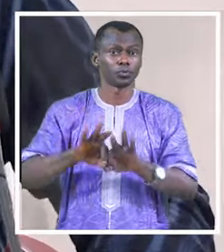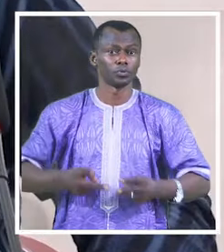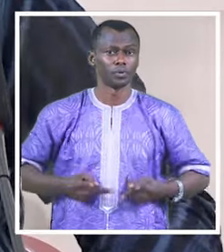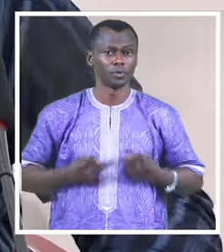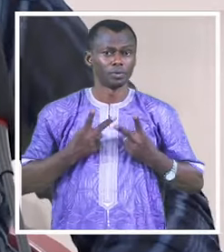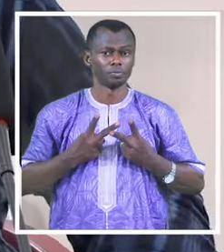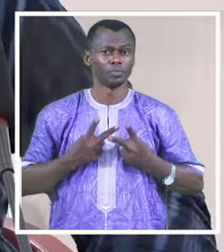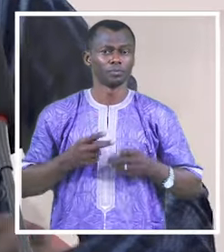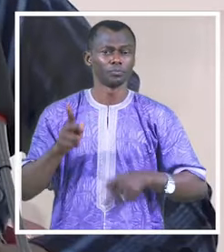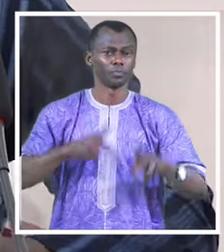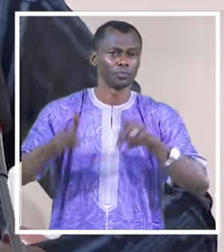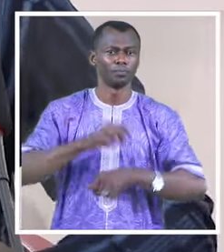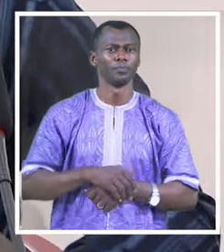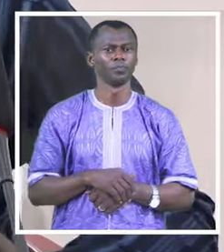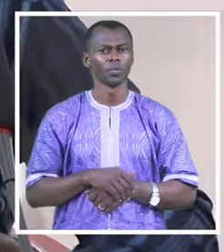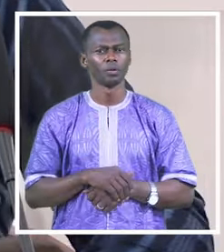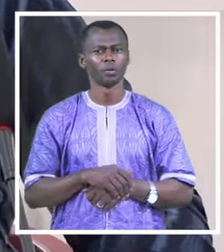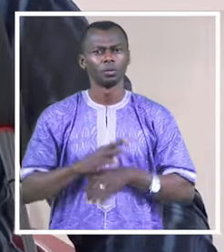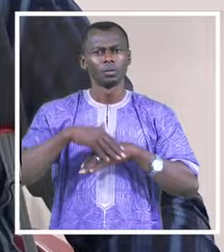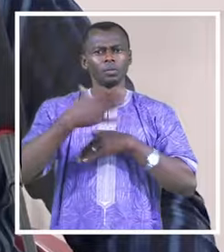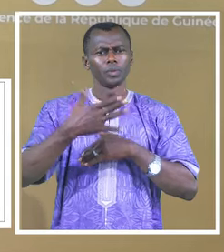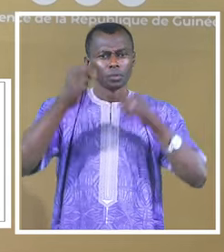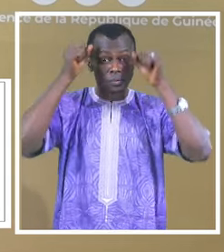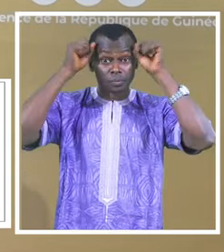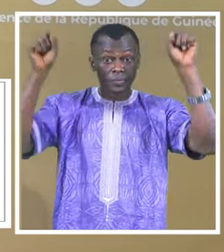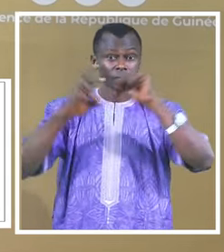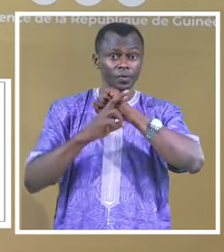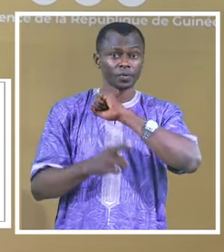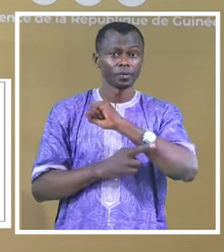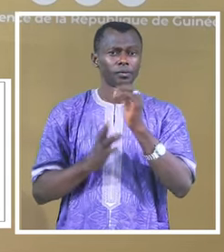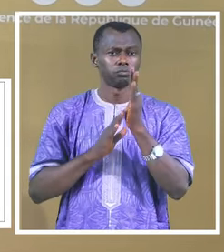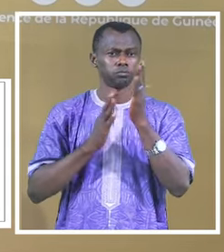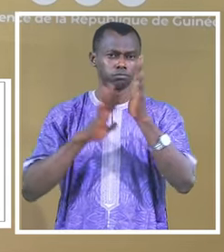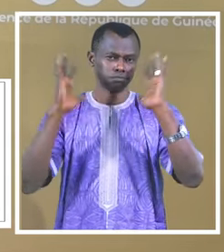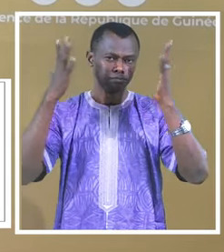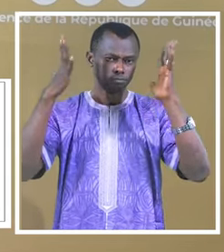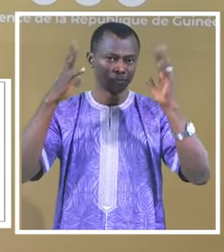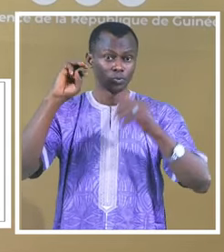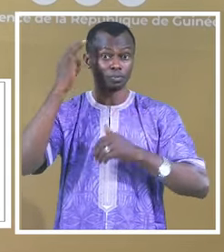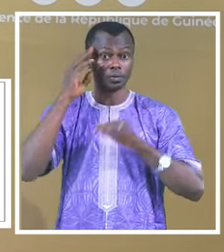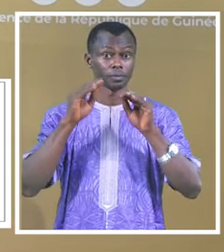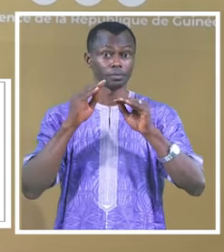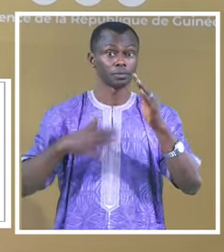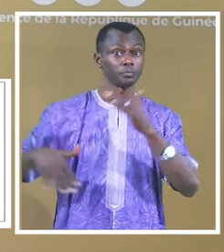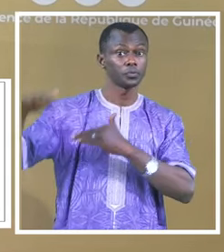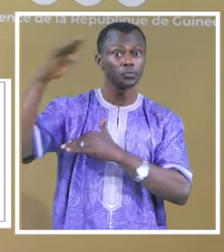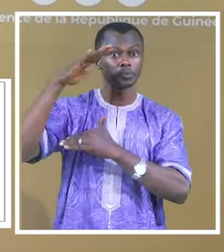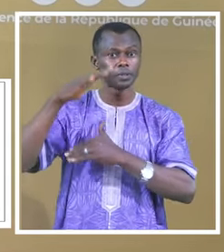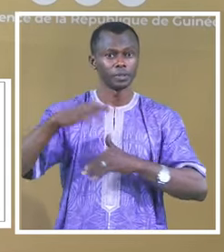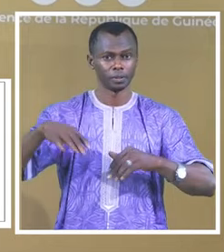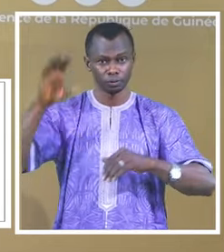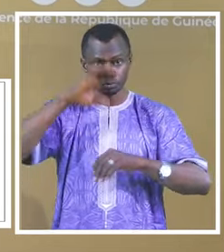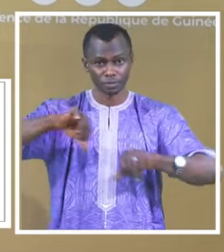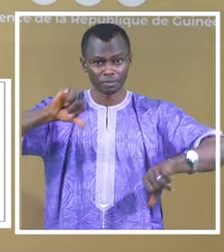points, à savoir la construction du village numérique, en deuxième point les projets d'aménagement et